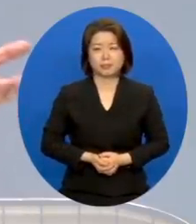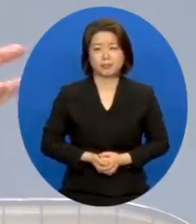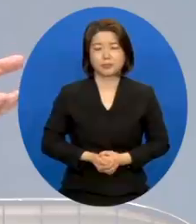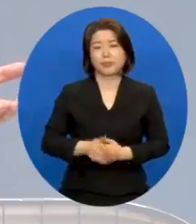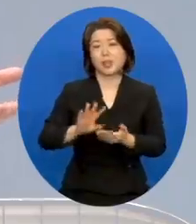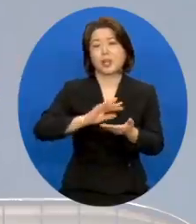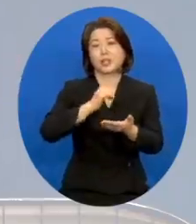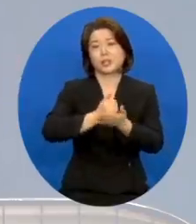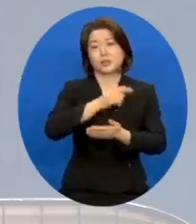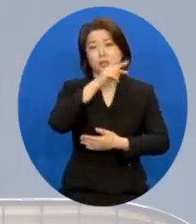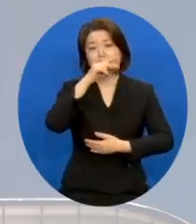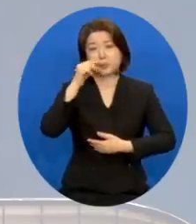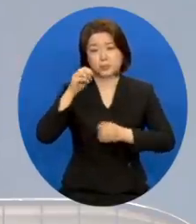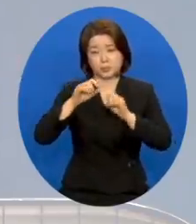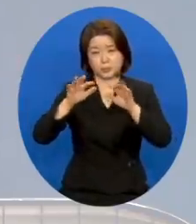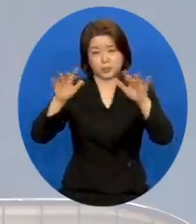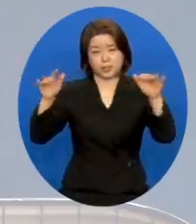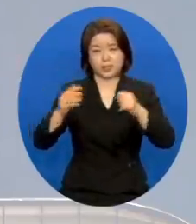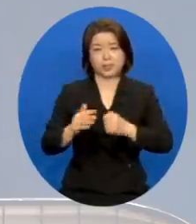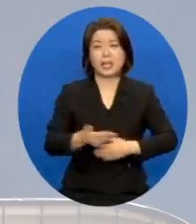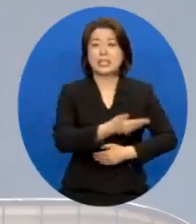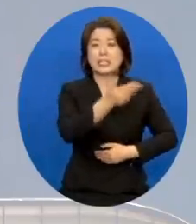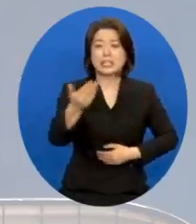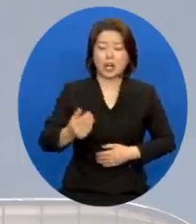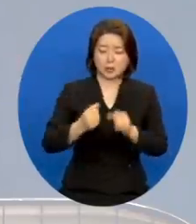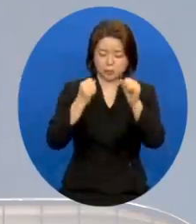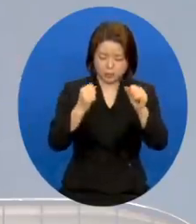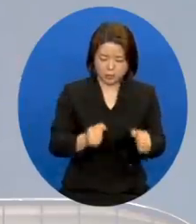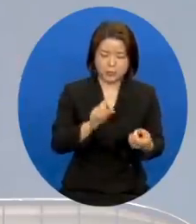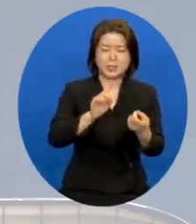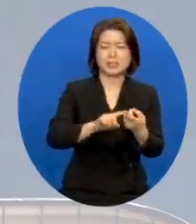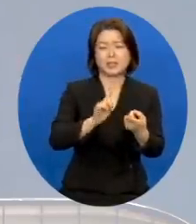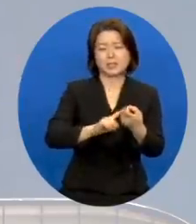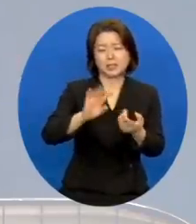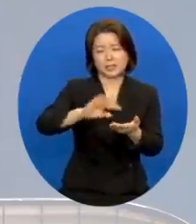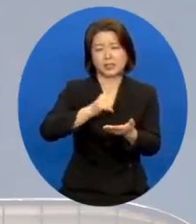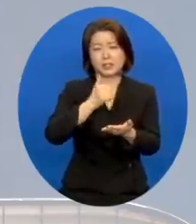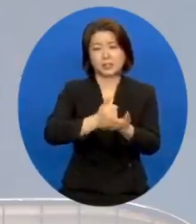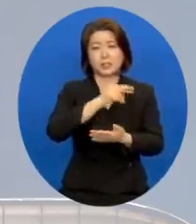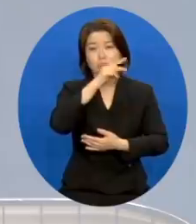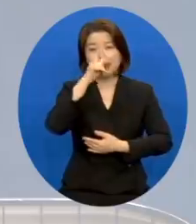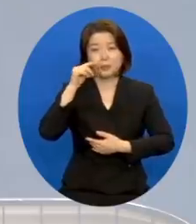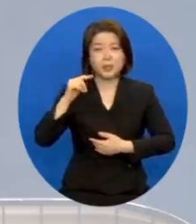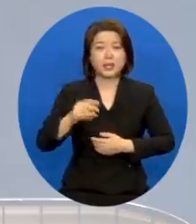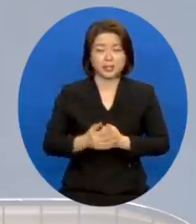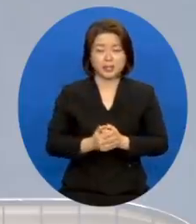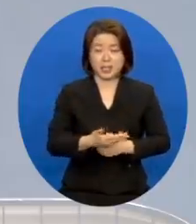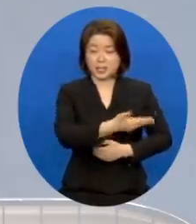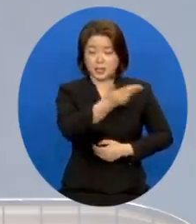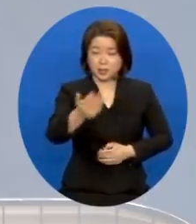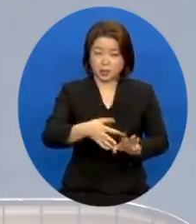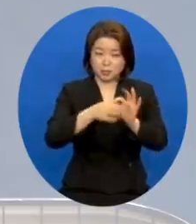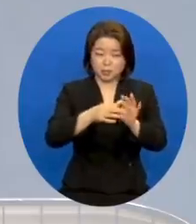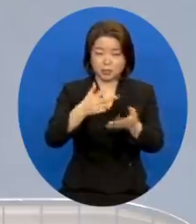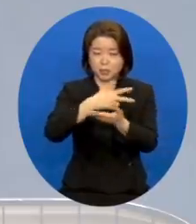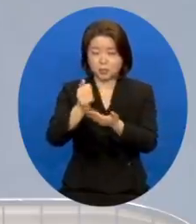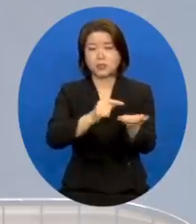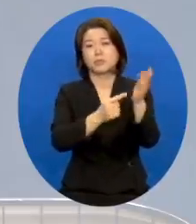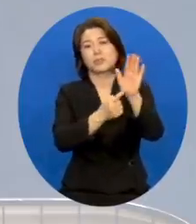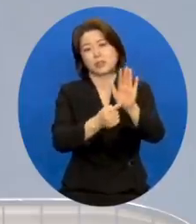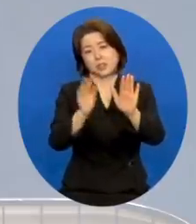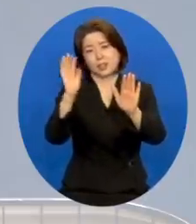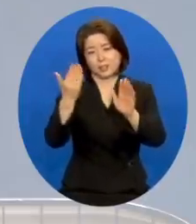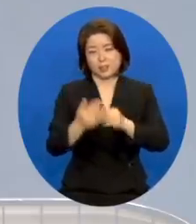그리스도의 향기입니다 여러분은 여러분 존재 자체가 그리스도의 향기 에요 여러분을 통해서 주님이 들어 나요